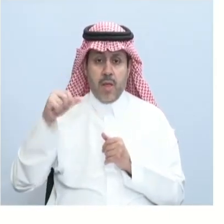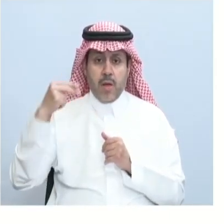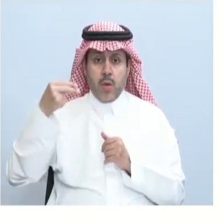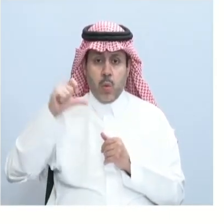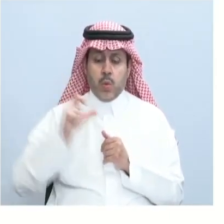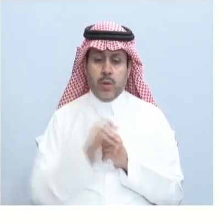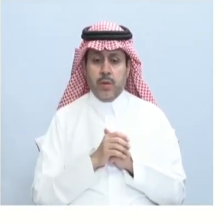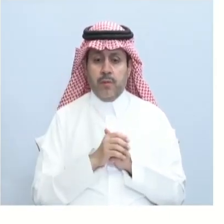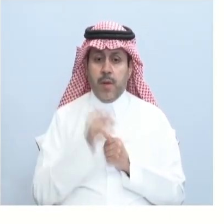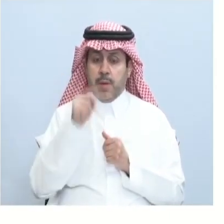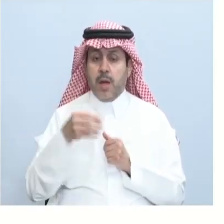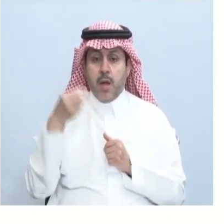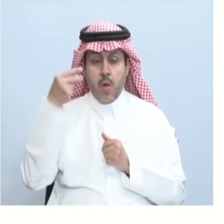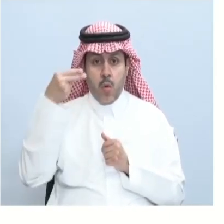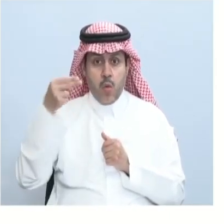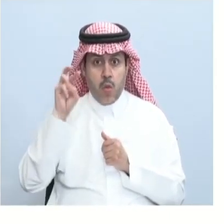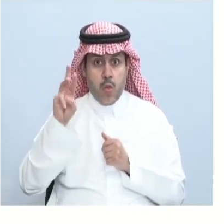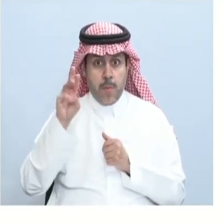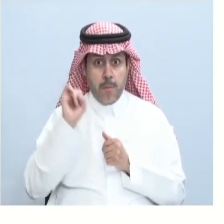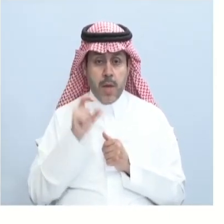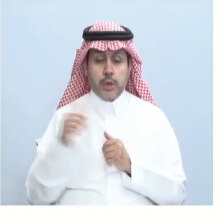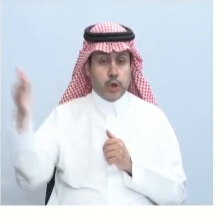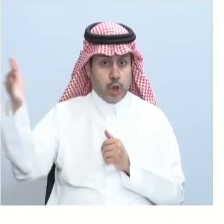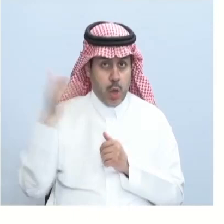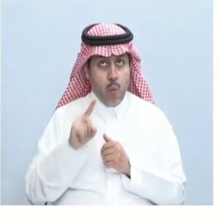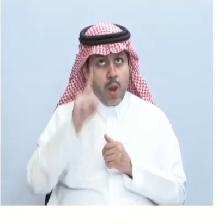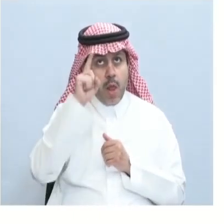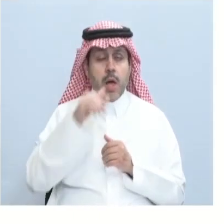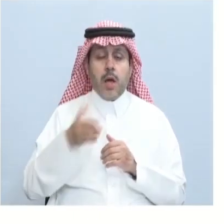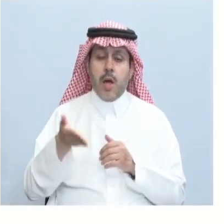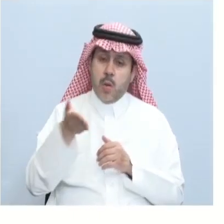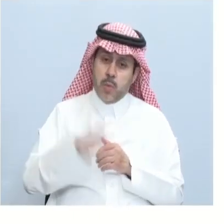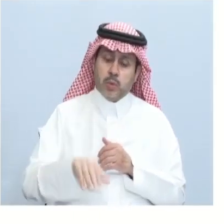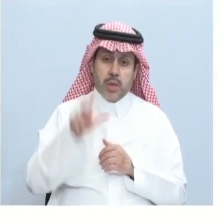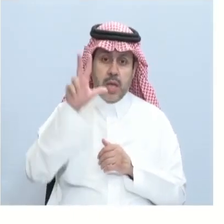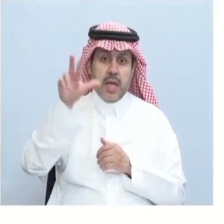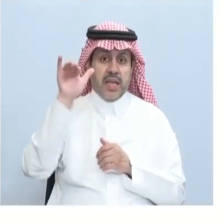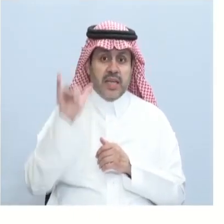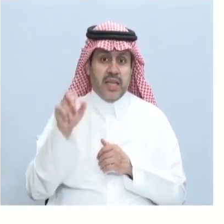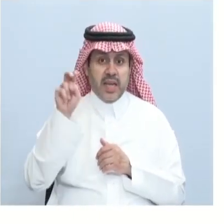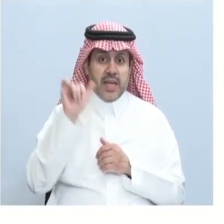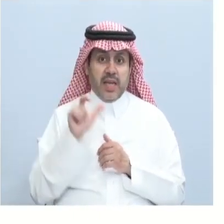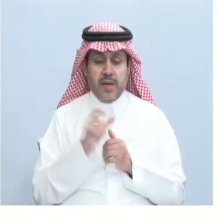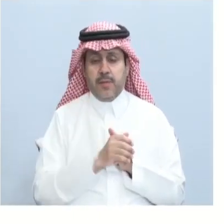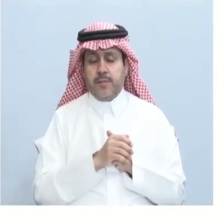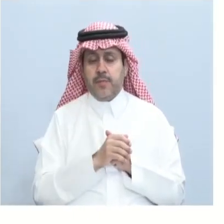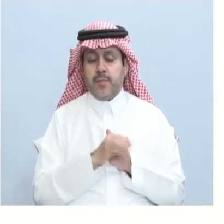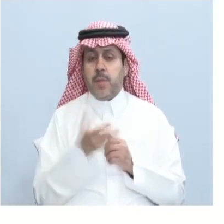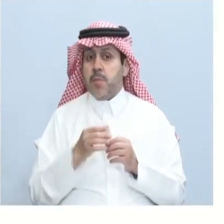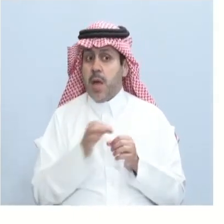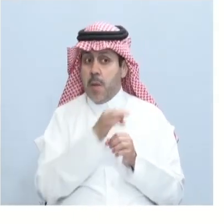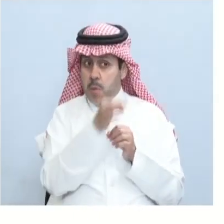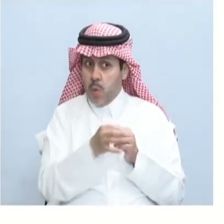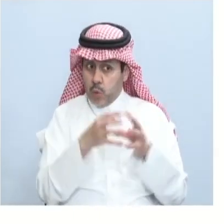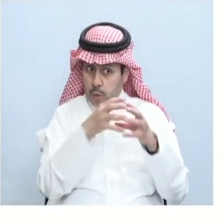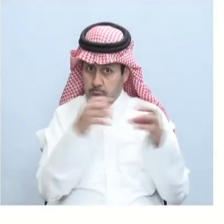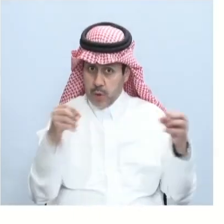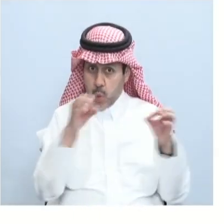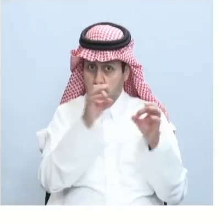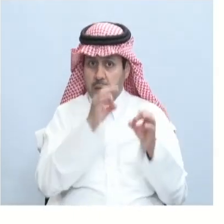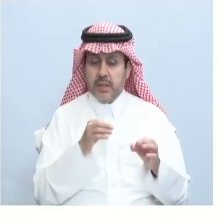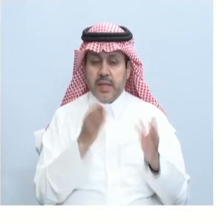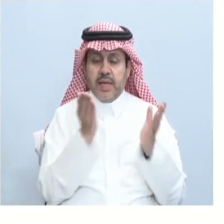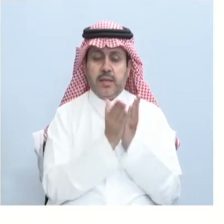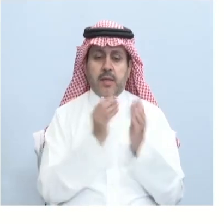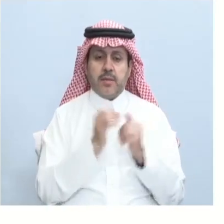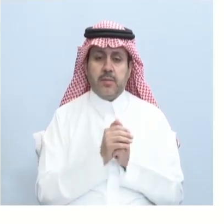جاءه والله اليقين فقد جاءه والله اليقين ما الموضع الذي تفسره من ايات الدرس اريد منك ان تتامل